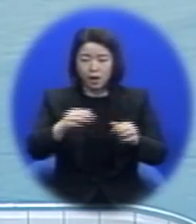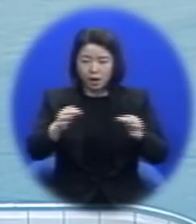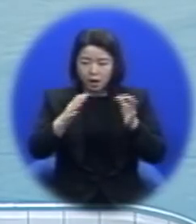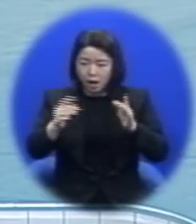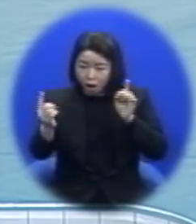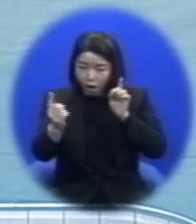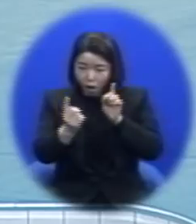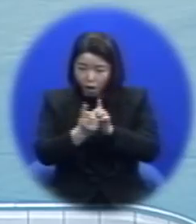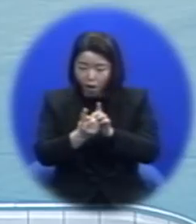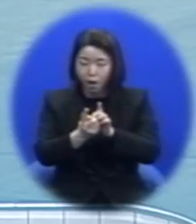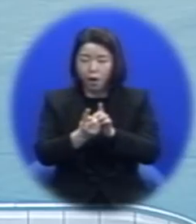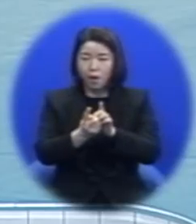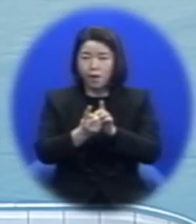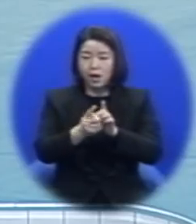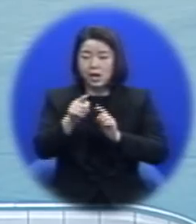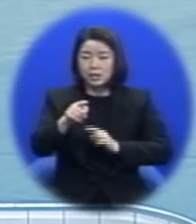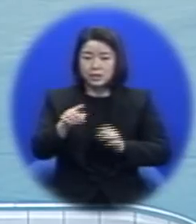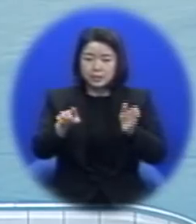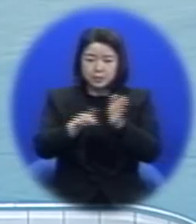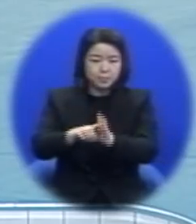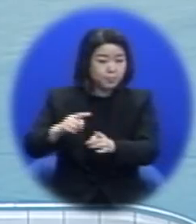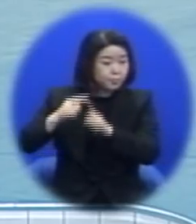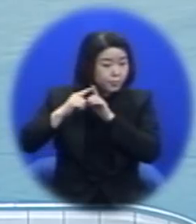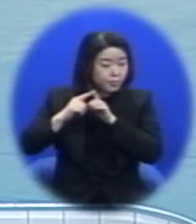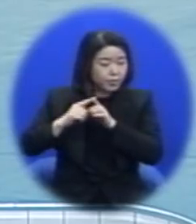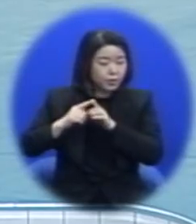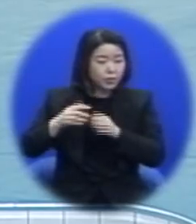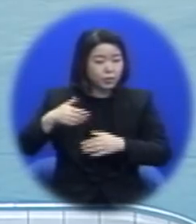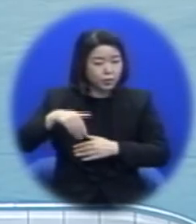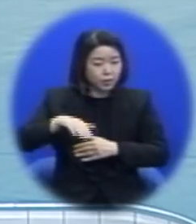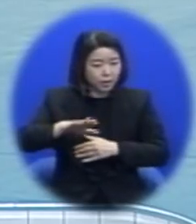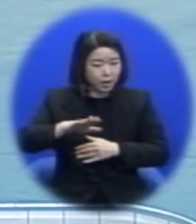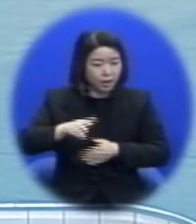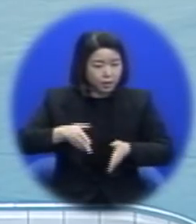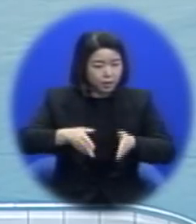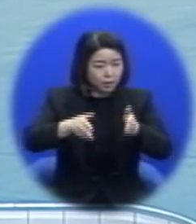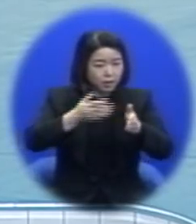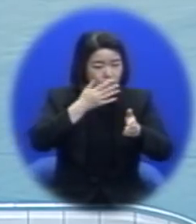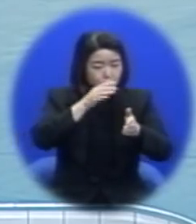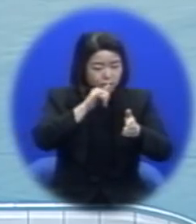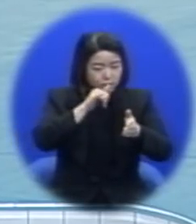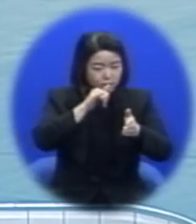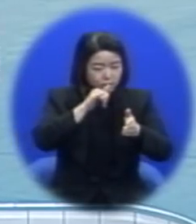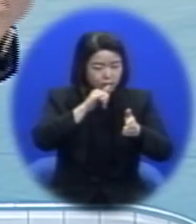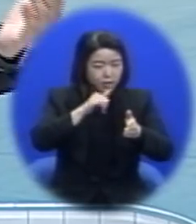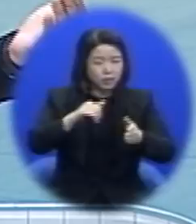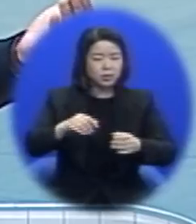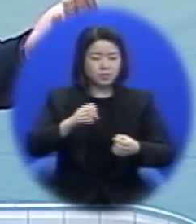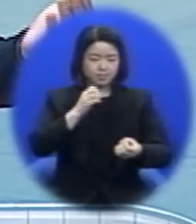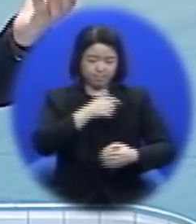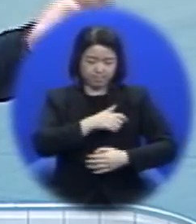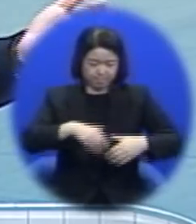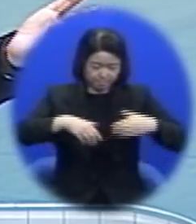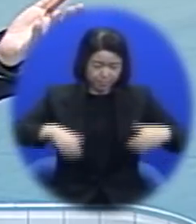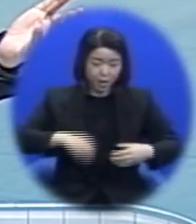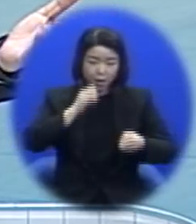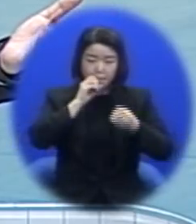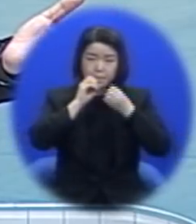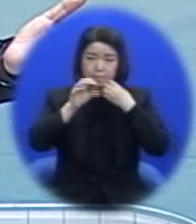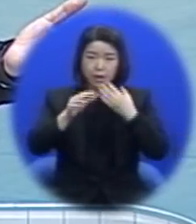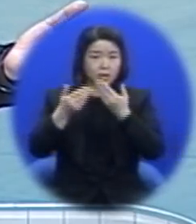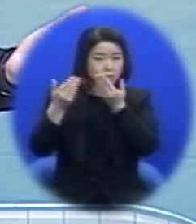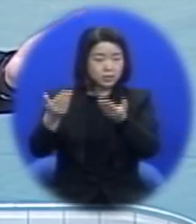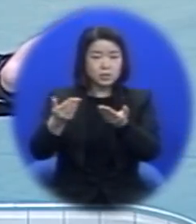갈 거야. 그렇게 자신 있게 말할 수 없는 저 자신을 보면서도 하나님께서 저에게 말씀하셨어요.